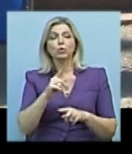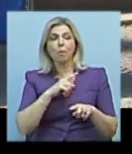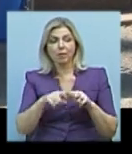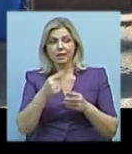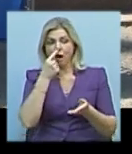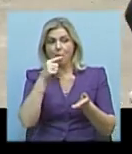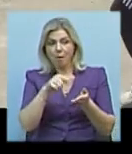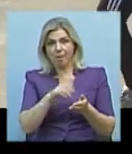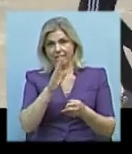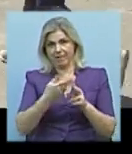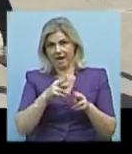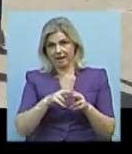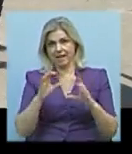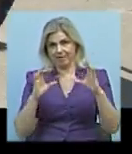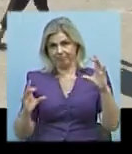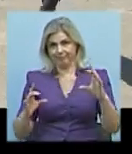ці розрізи.